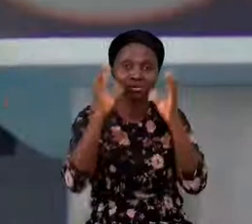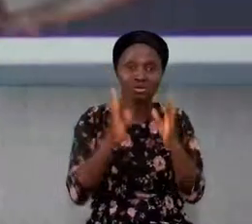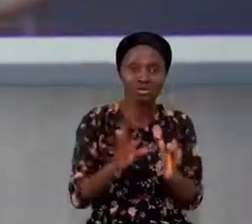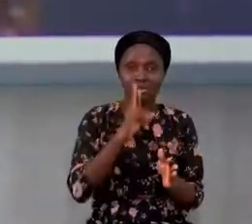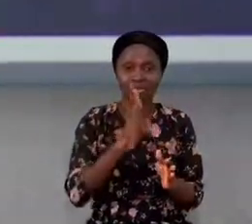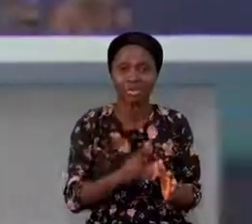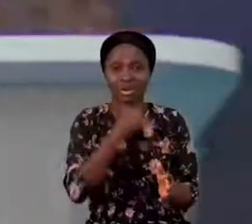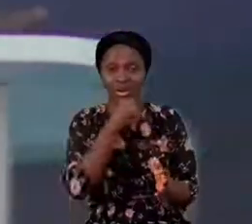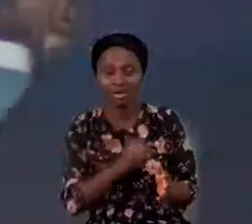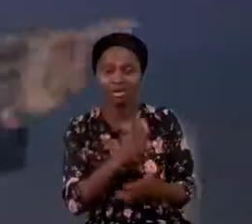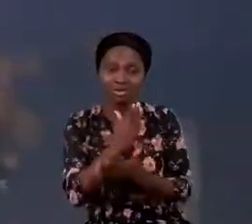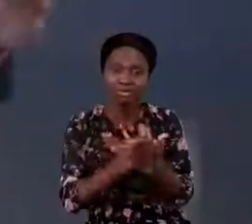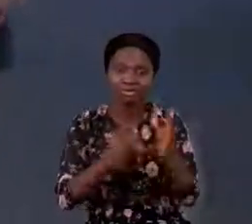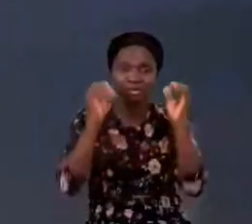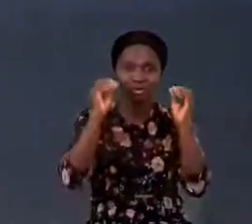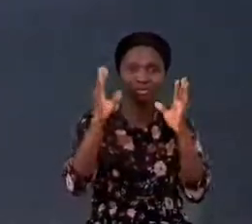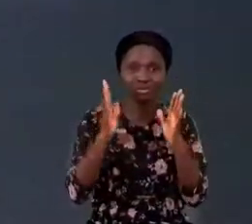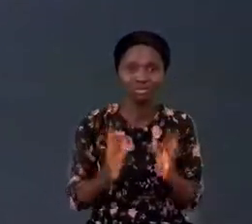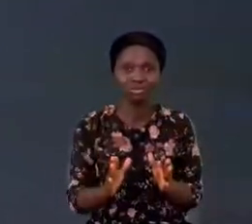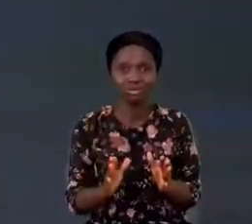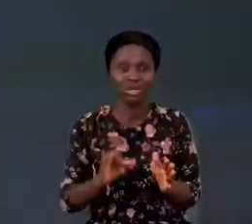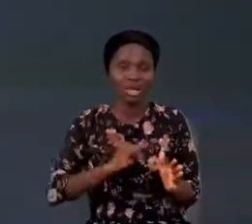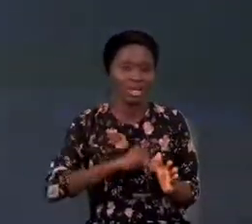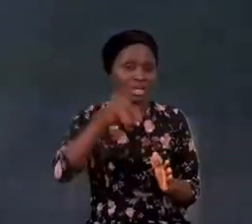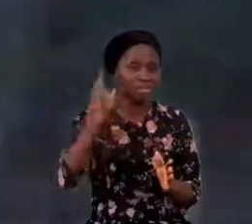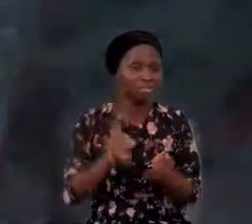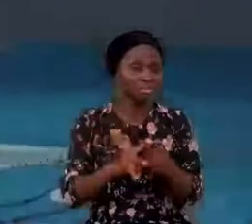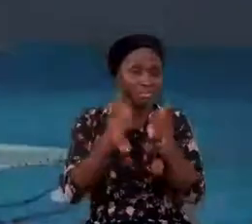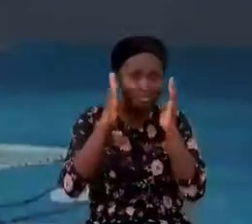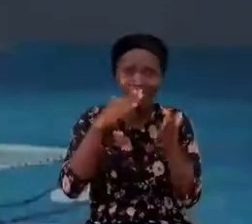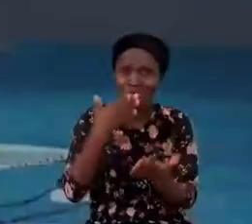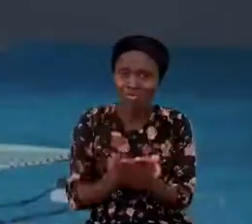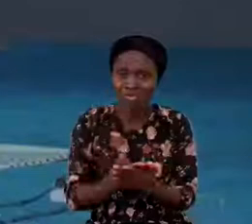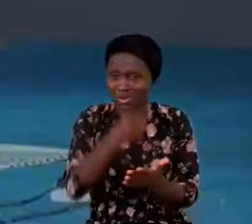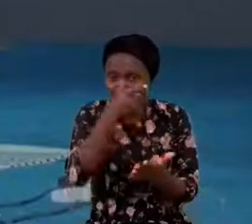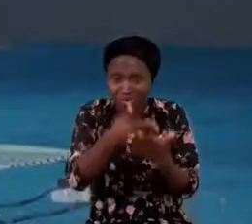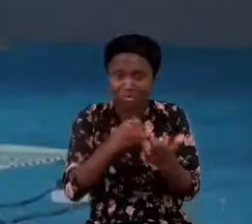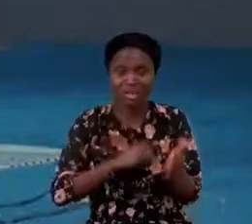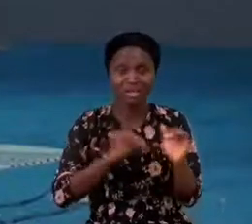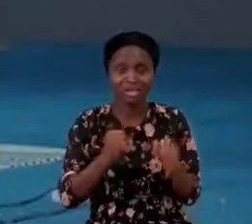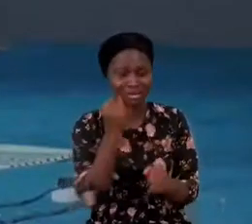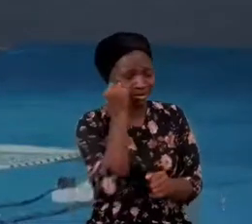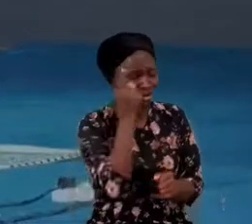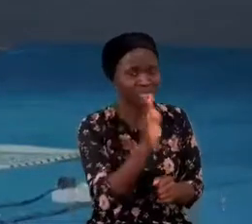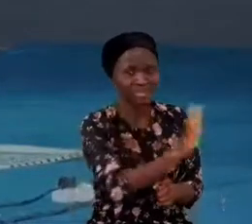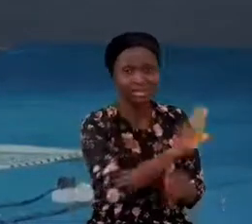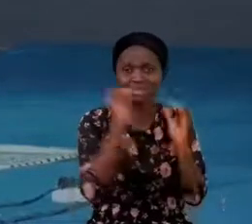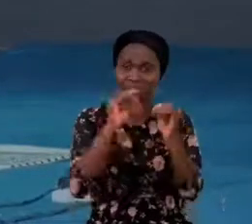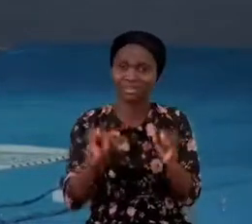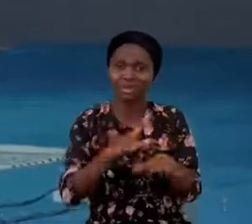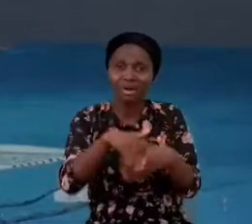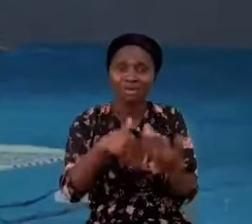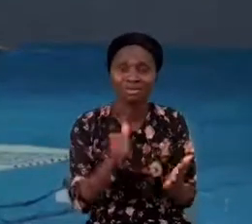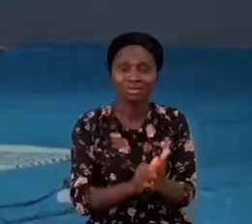leur intonation. Et toutes ces choses qui semblent négatives, tu ne dois pas avoir